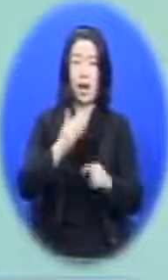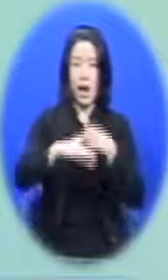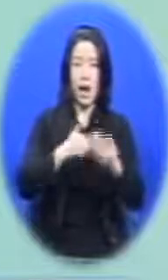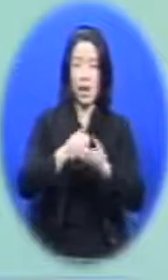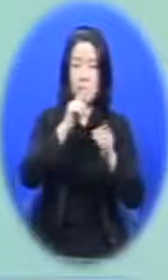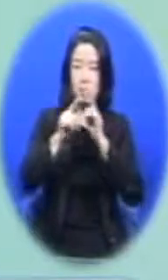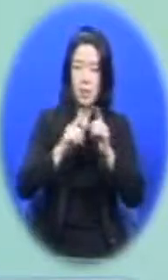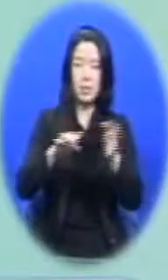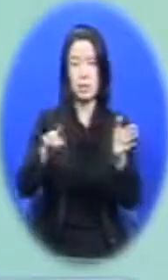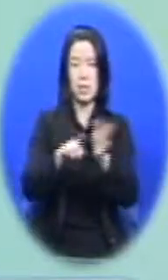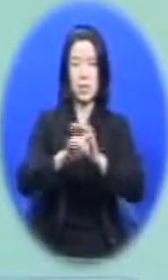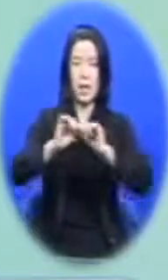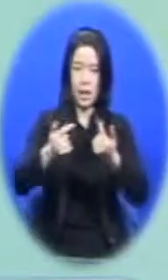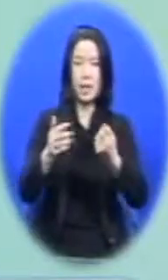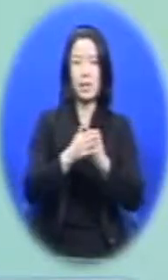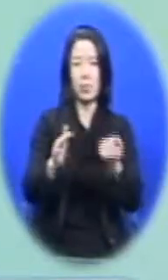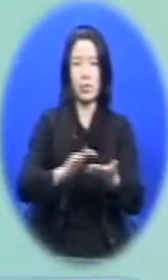하나님의 말씀을 안 믿어서 그런 거예요.